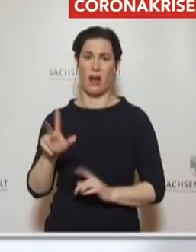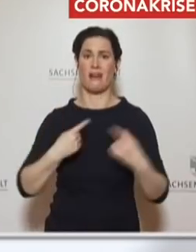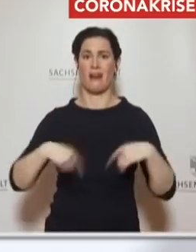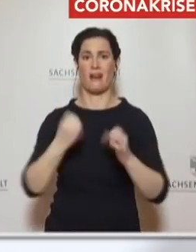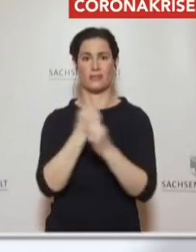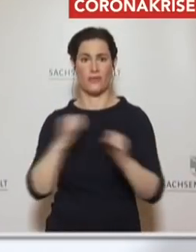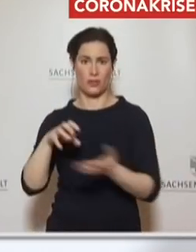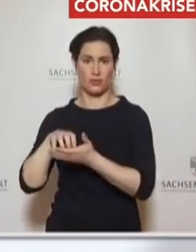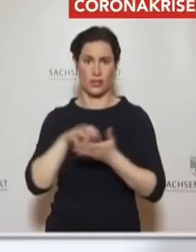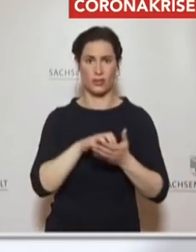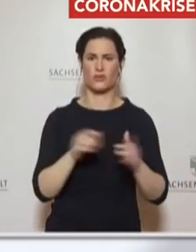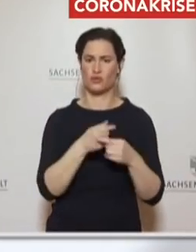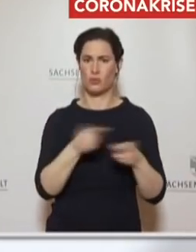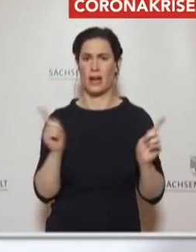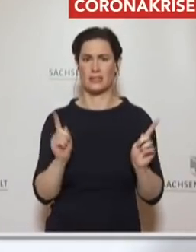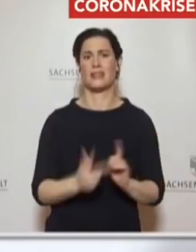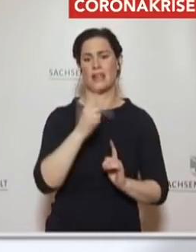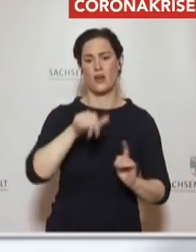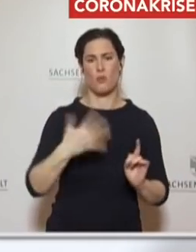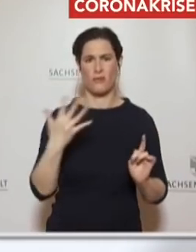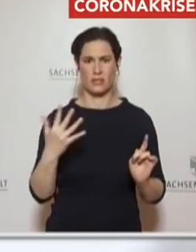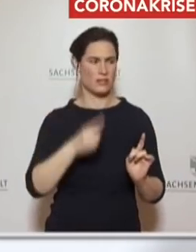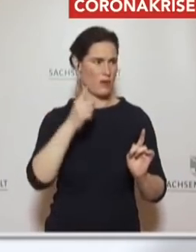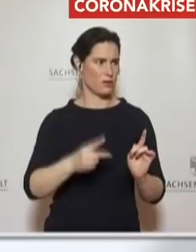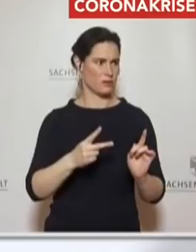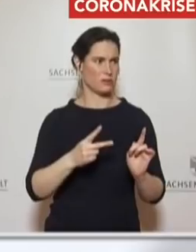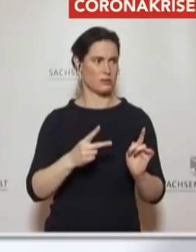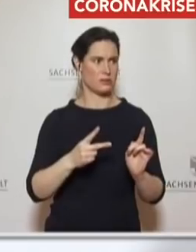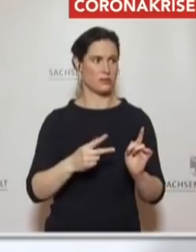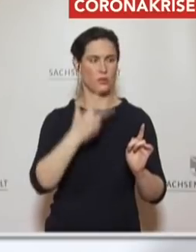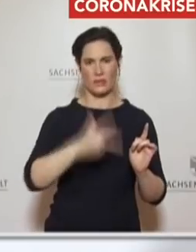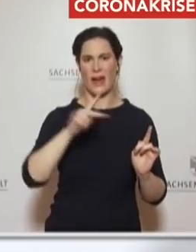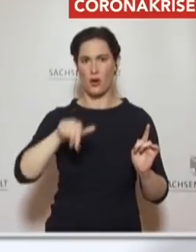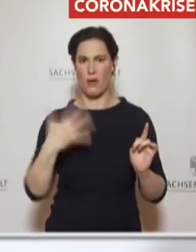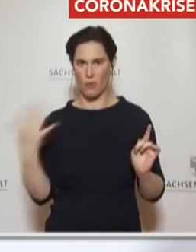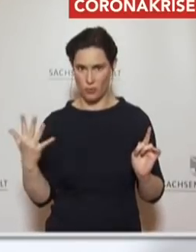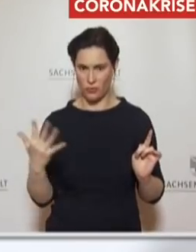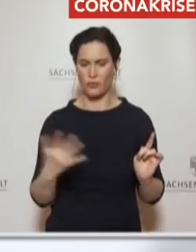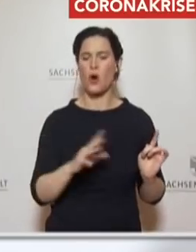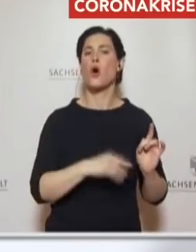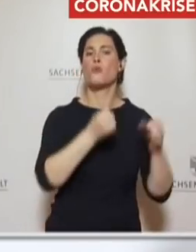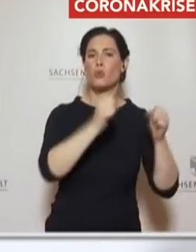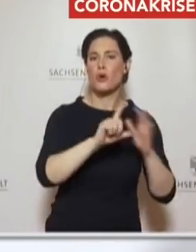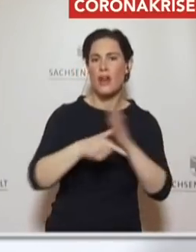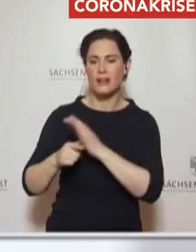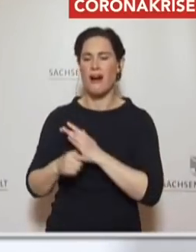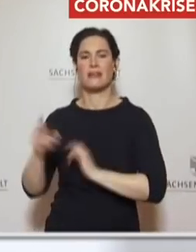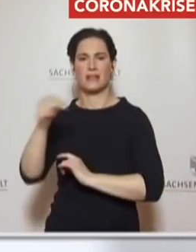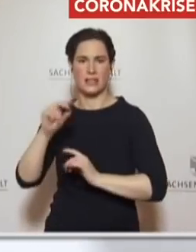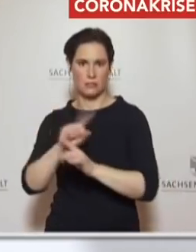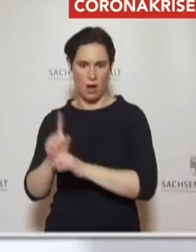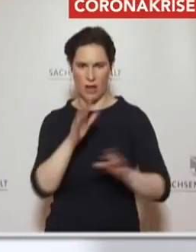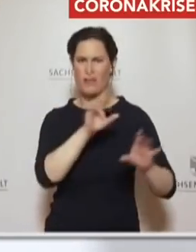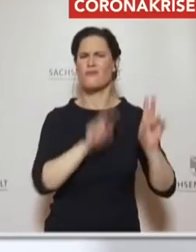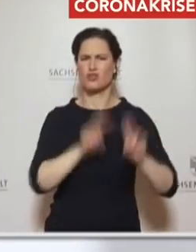von 203,5 im Burgenlandkreis und 55,3 im Altmarkkreis Salzwedel.